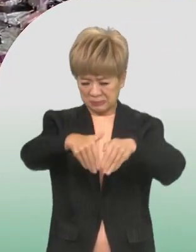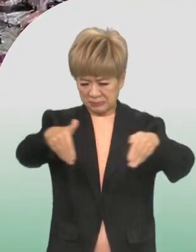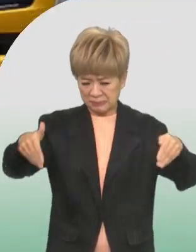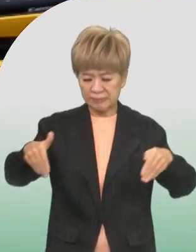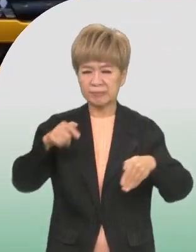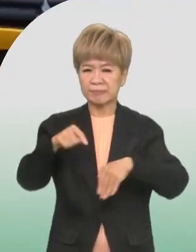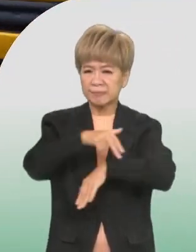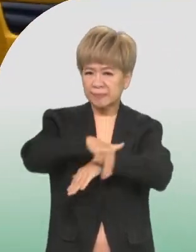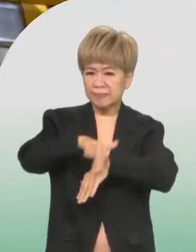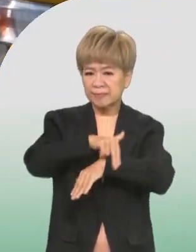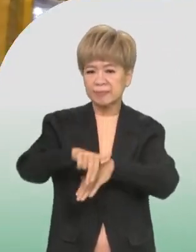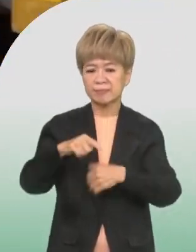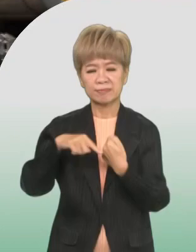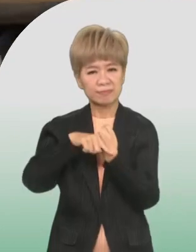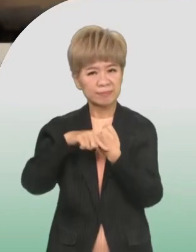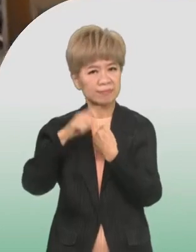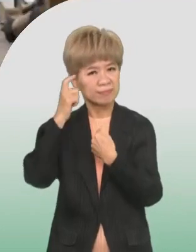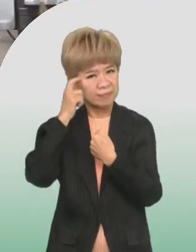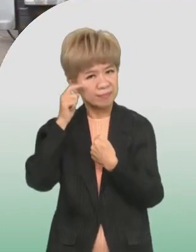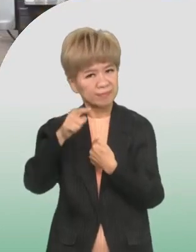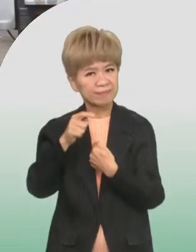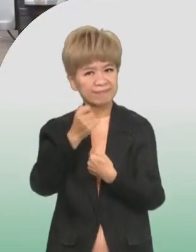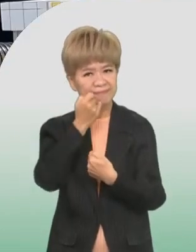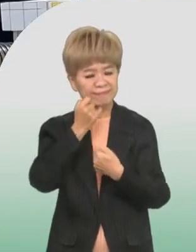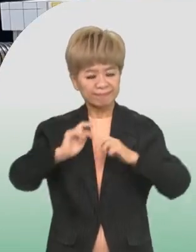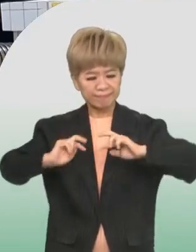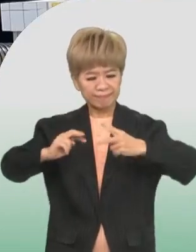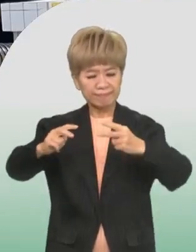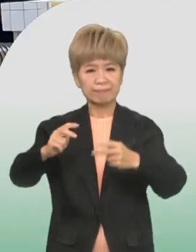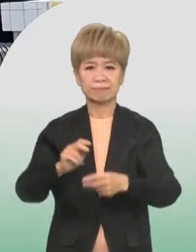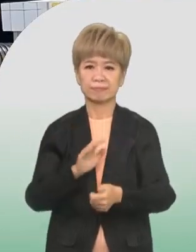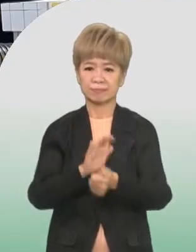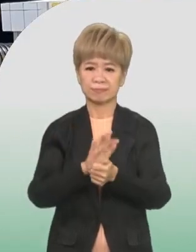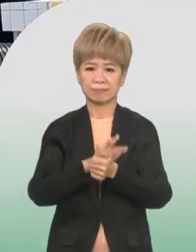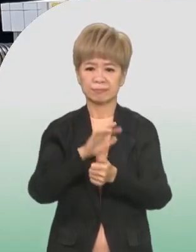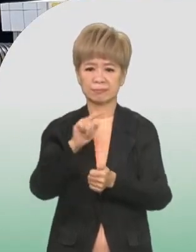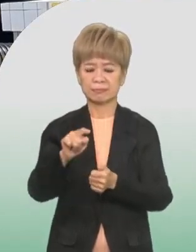方向，会研究讨论可以怎样的改善，怎